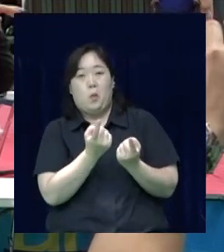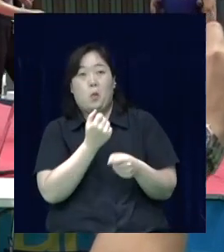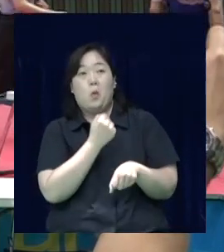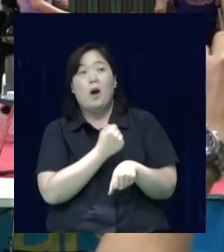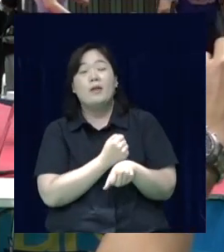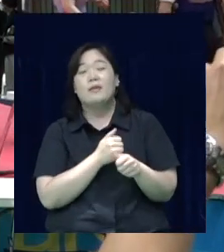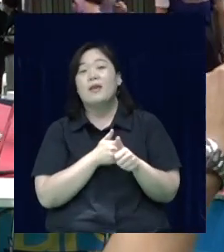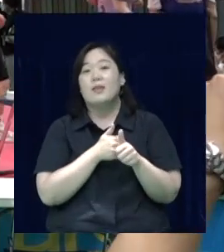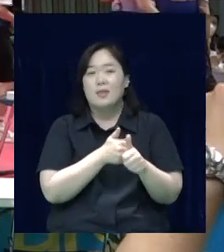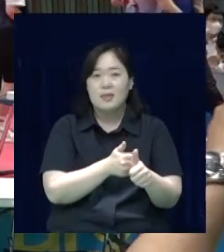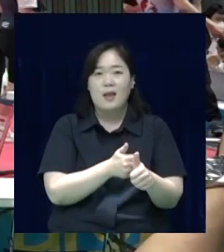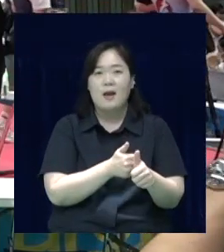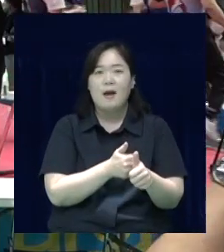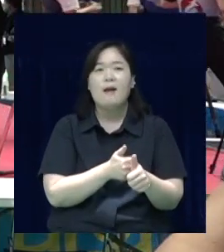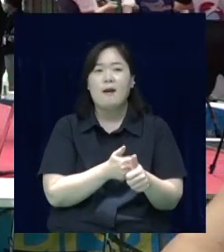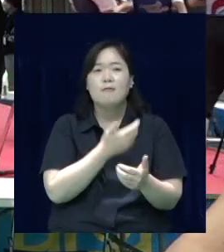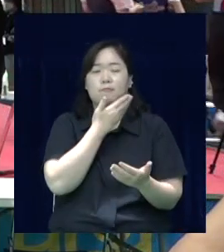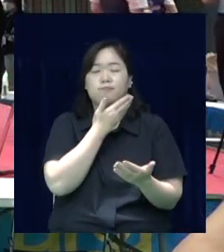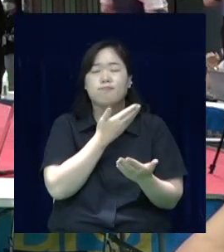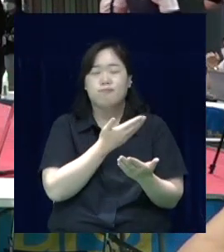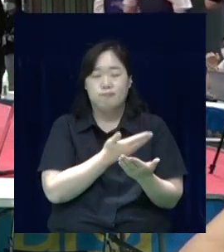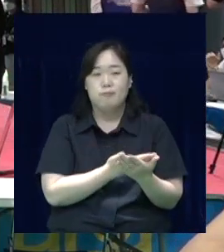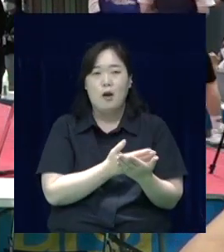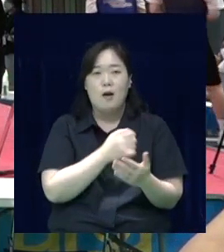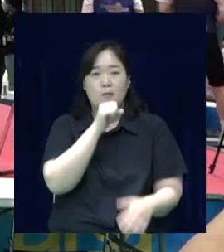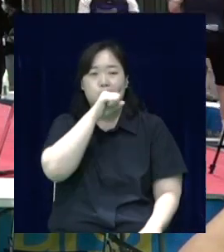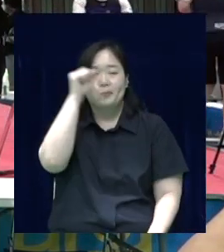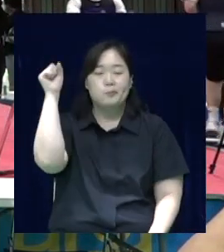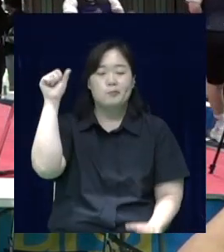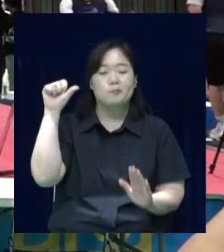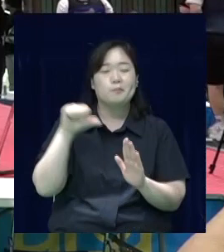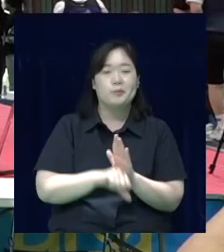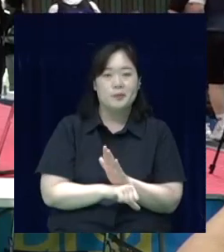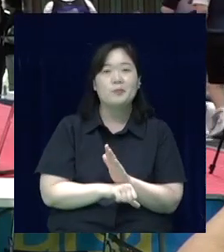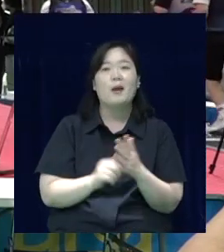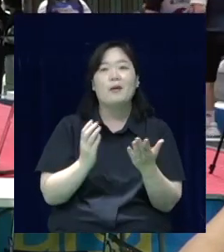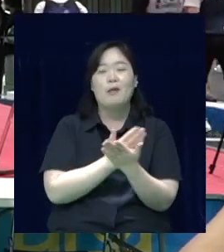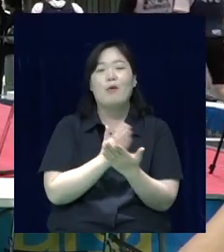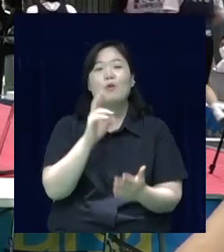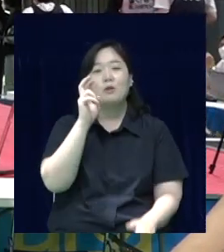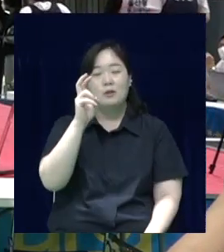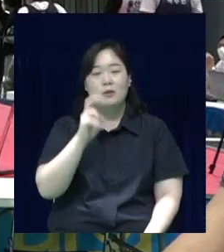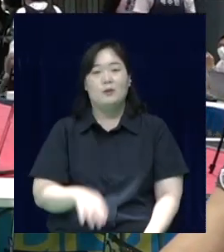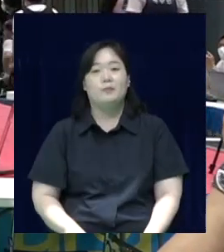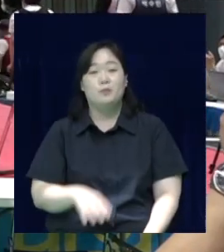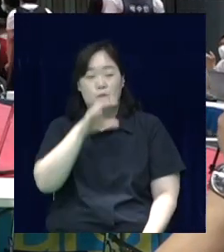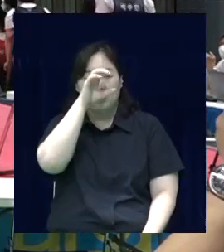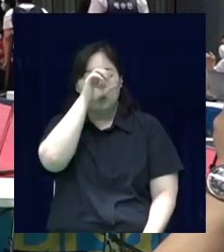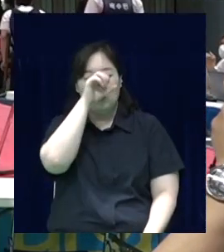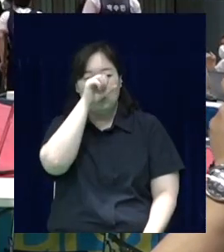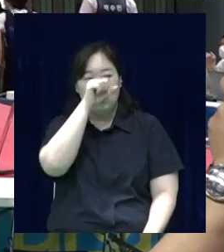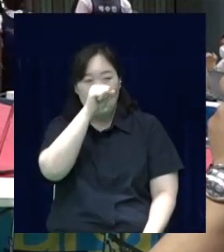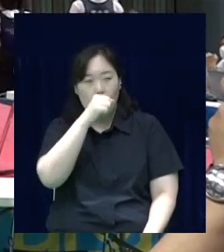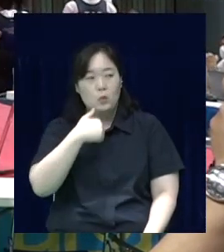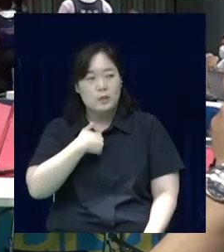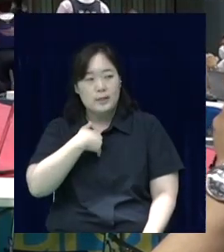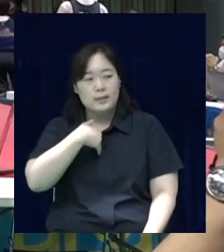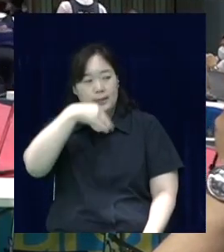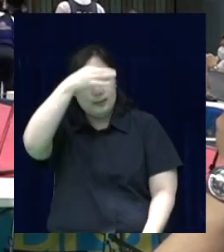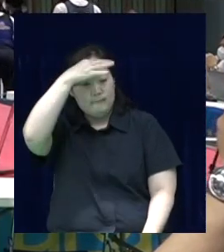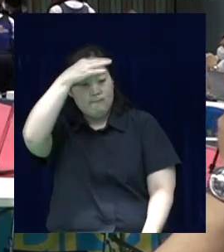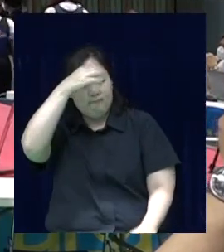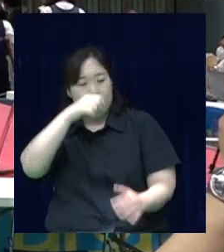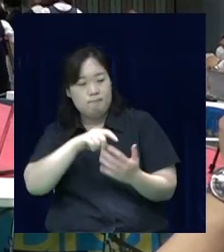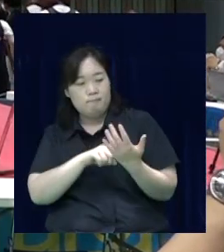앞서서도 말씀드렸지만 굉장히 중요한 부분일 것 같아요. 예. 그래서 우리 선수들이 좋은 기량을 발휘하려면 평소에 훈련을 열심히 했어야 되고요.